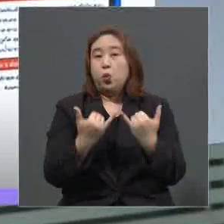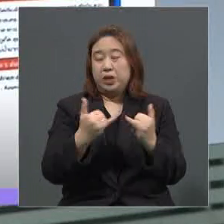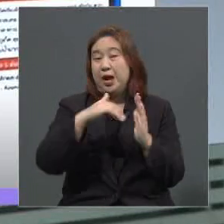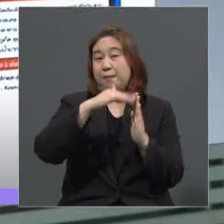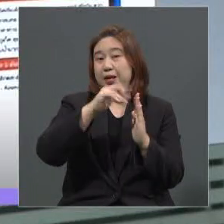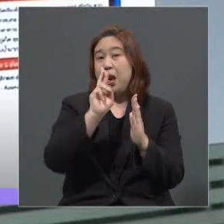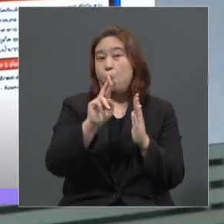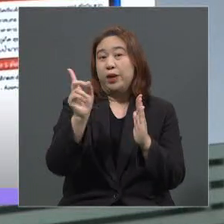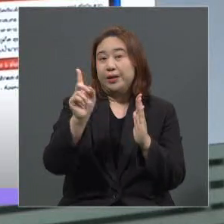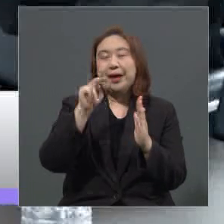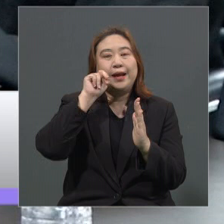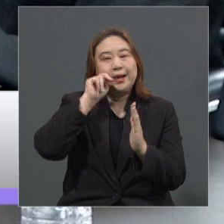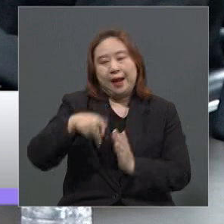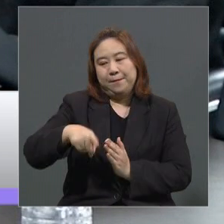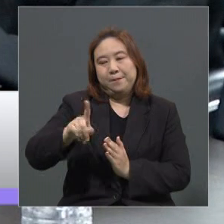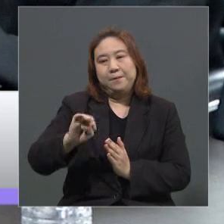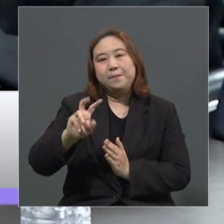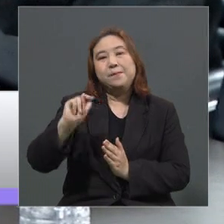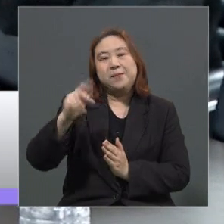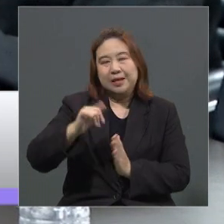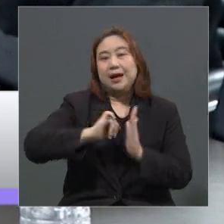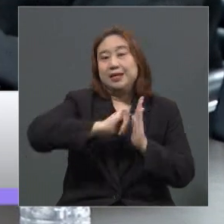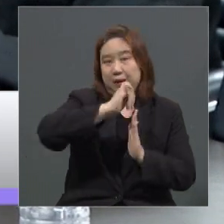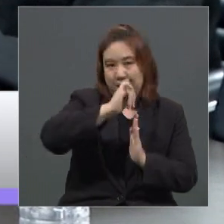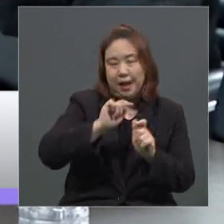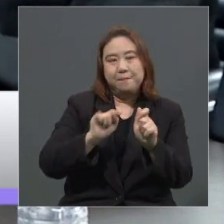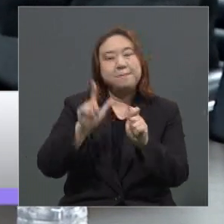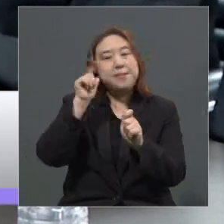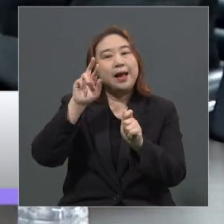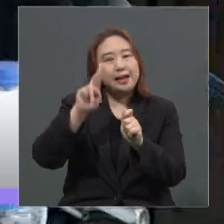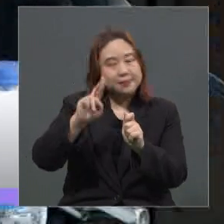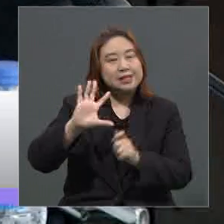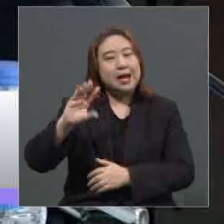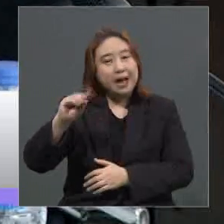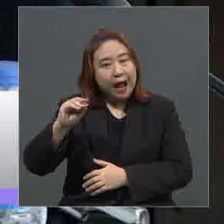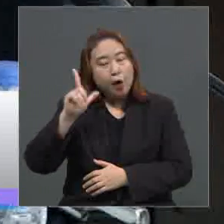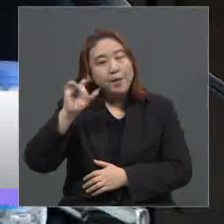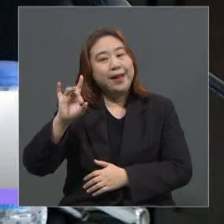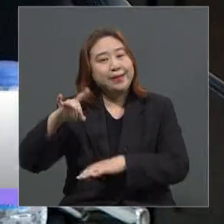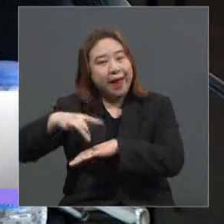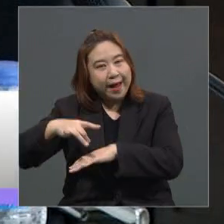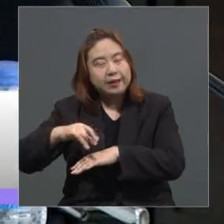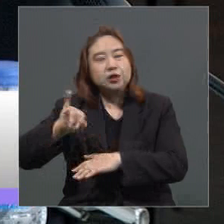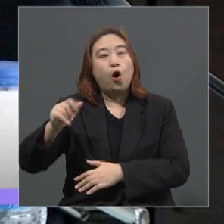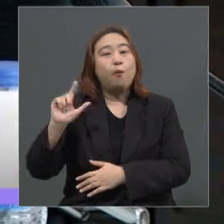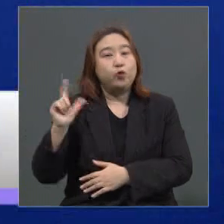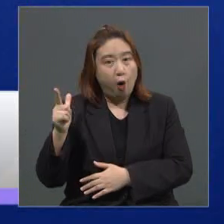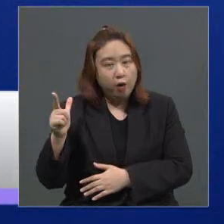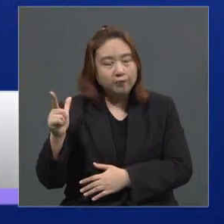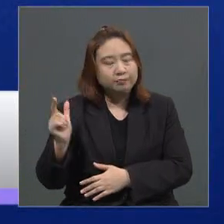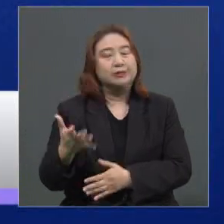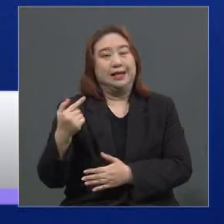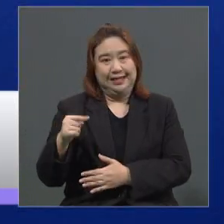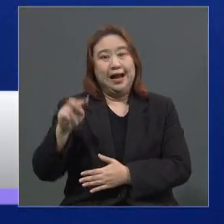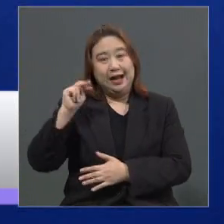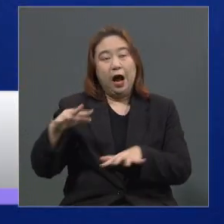นือก็คือลุ่มน้ำปิงในจังหวัดเชียงใหม่ทั้งที่อำเภอแม่ริมอำเภอเชียงดาวอำเภอแม่แตงและอำเภอจอมทองมวลน้ำจากจุดนี้จะไหลเข้